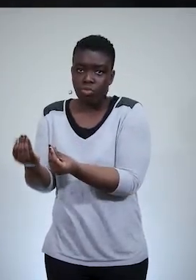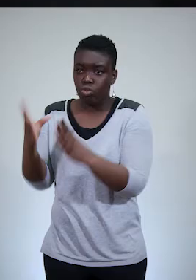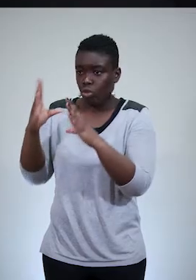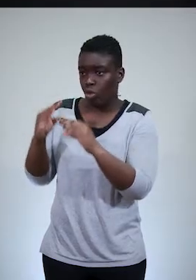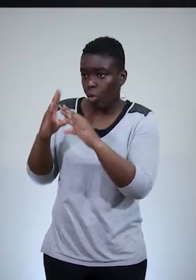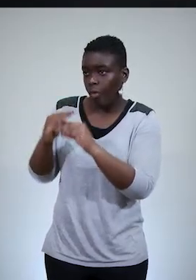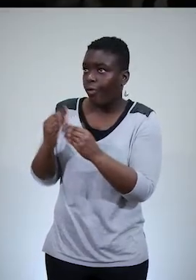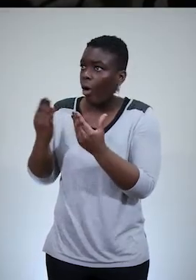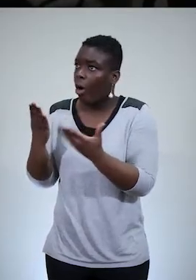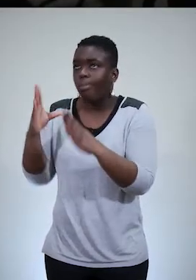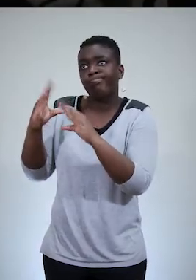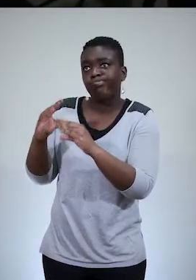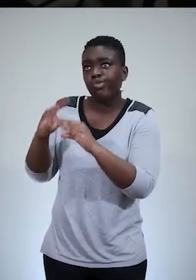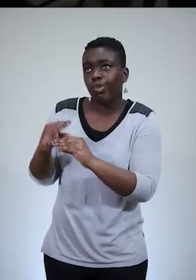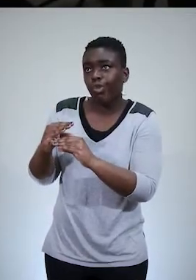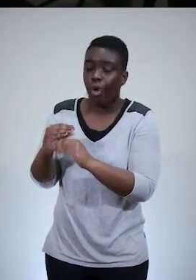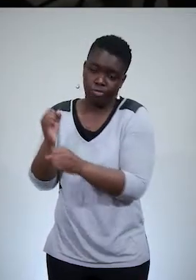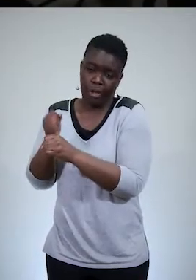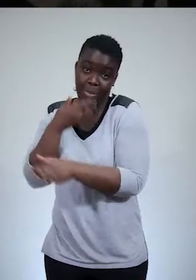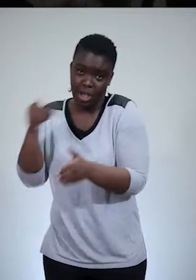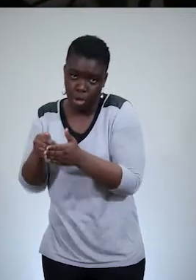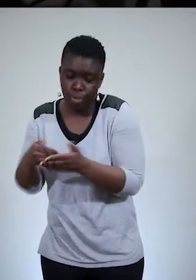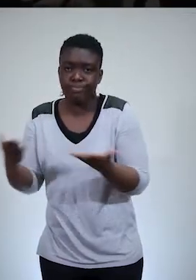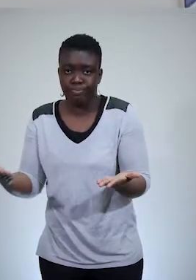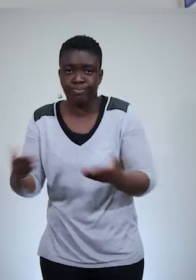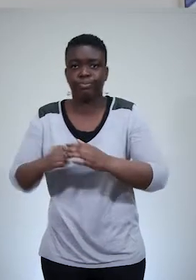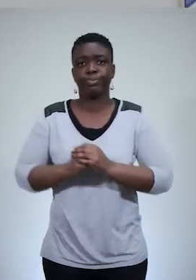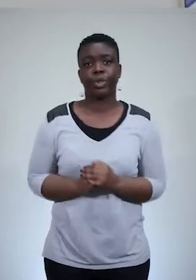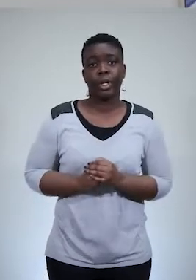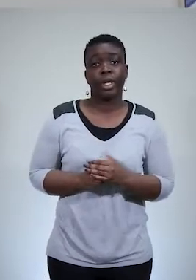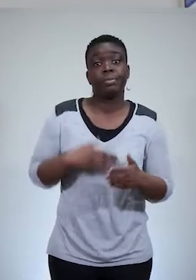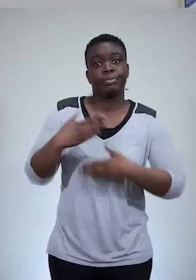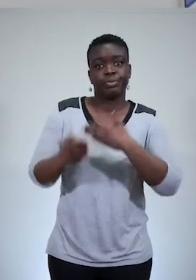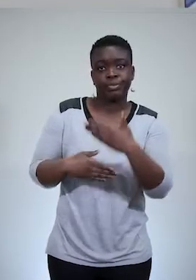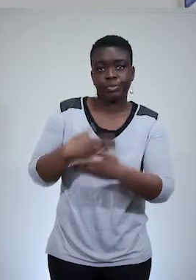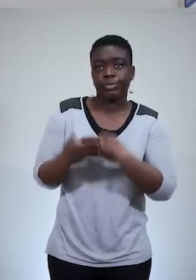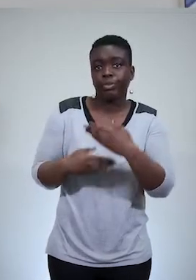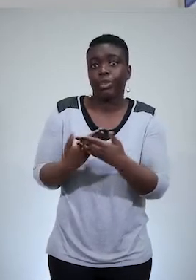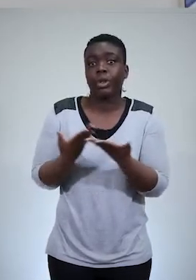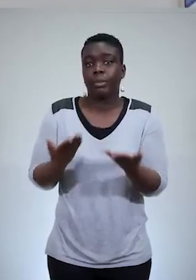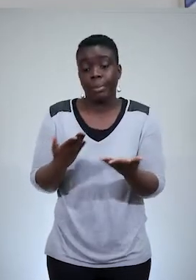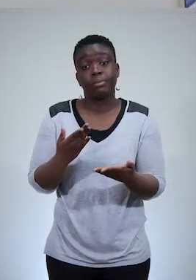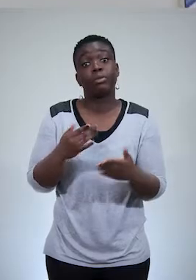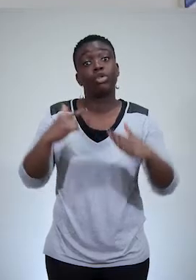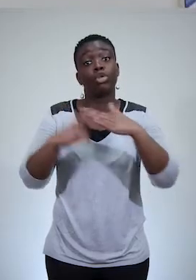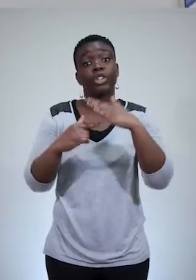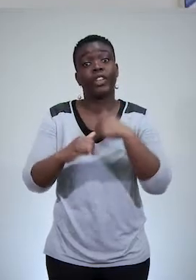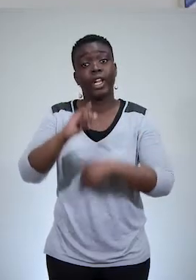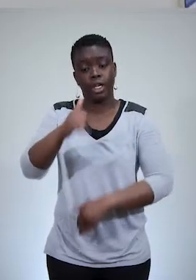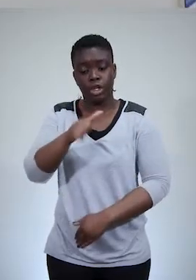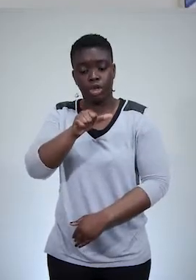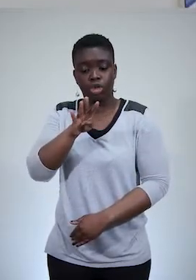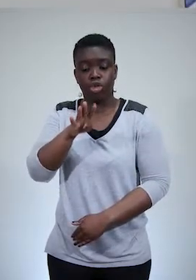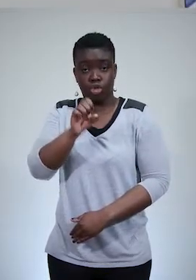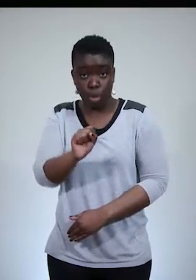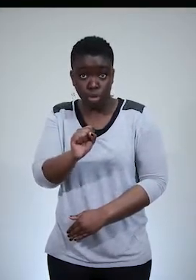dit qu'elle avait besoin de Zoom Text et nous l'avons donc installé à son arrivée. En revanche, on